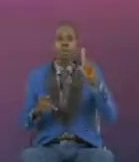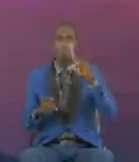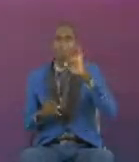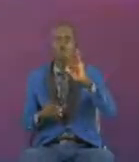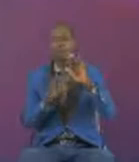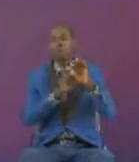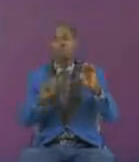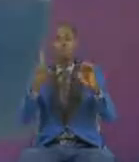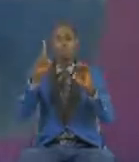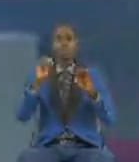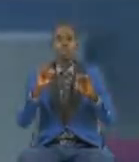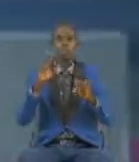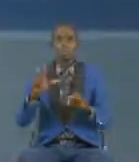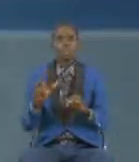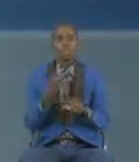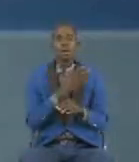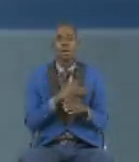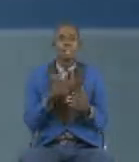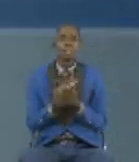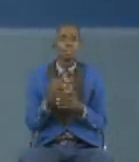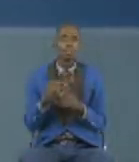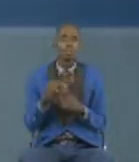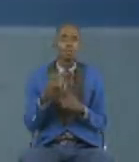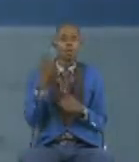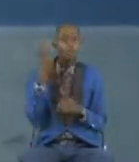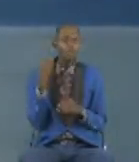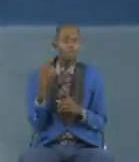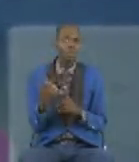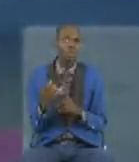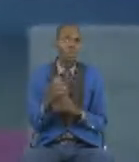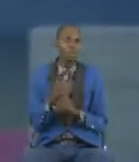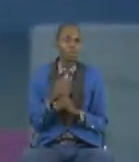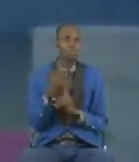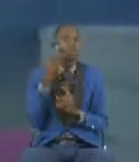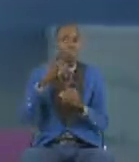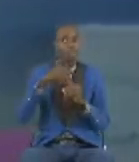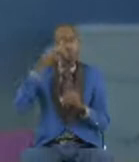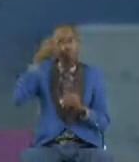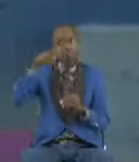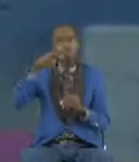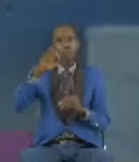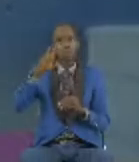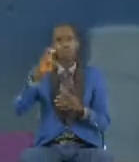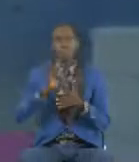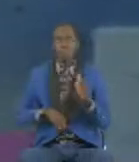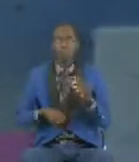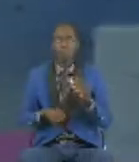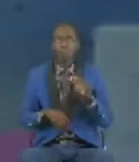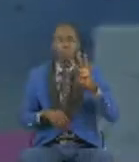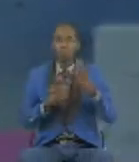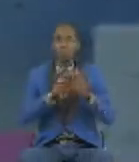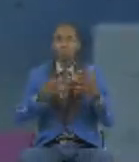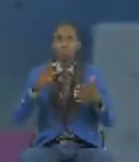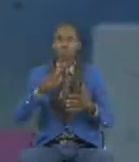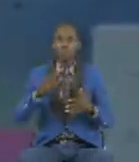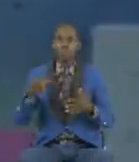19. Et la parole de c'est le médicament, Proverbe 4, verset 22. Si vous regardez, c'est